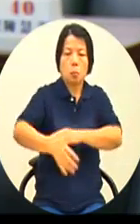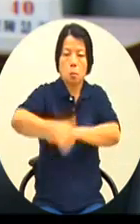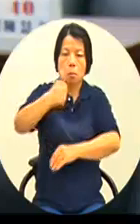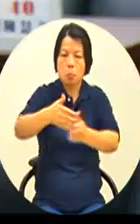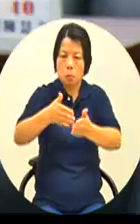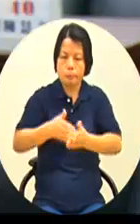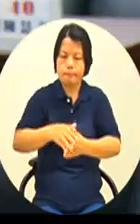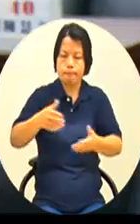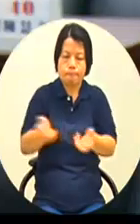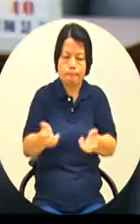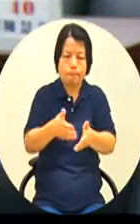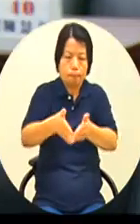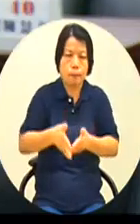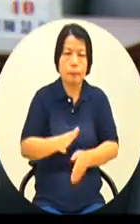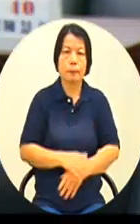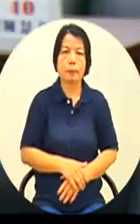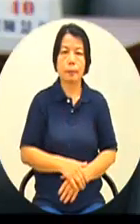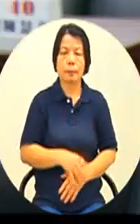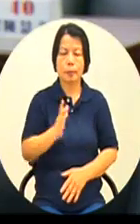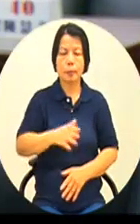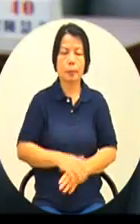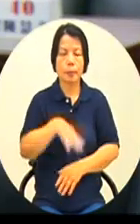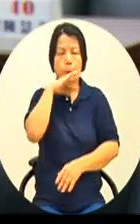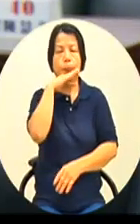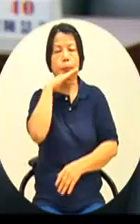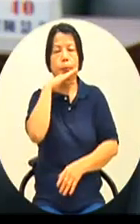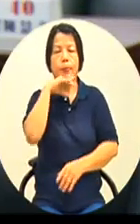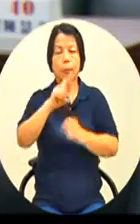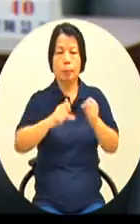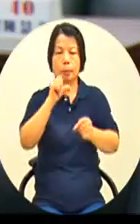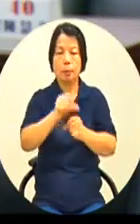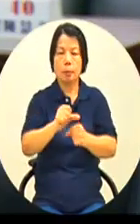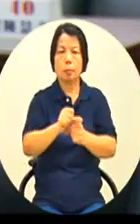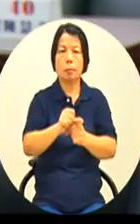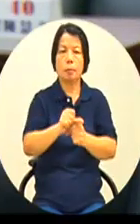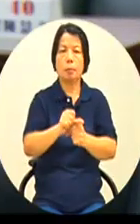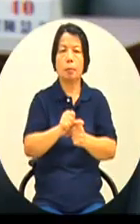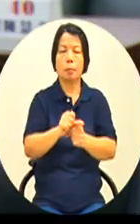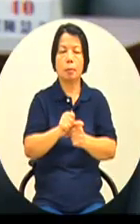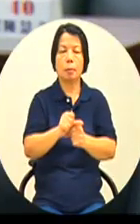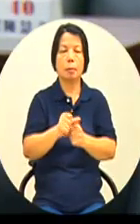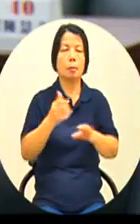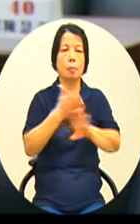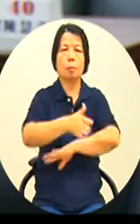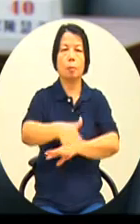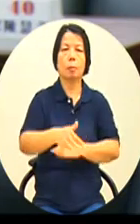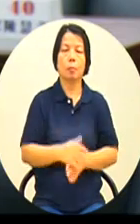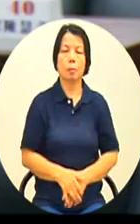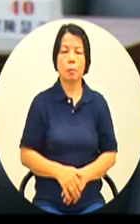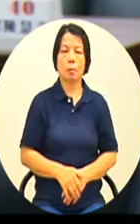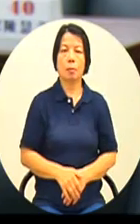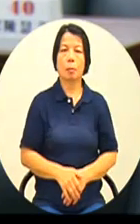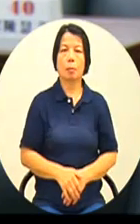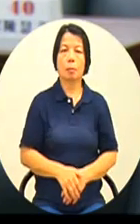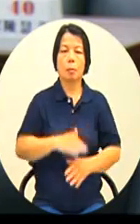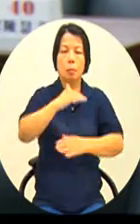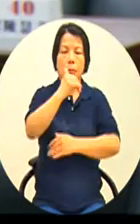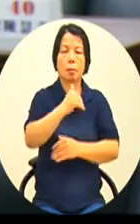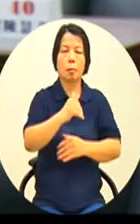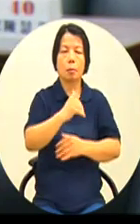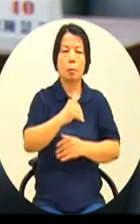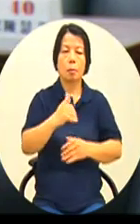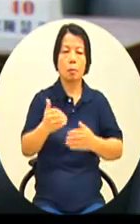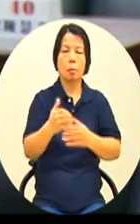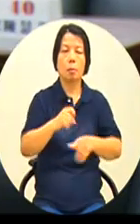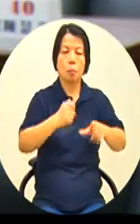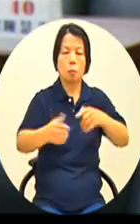要开啊啦，啊一担担十五担啊，当初。高峰是讲，恁的替代道路伤过